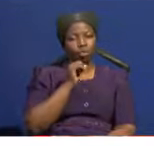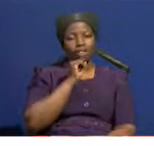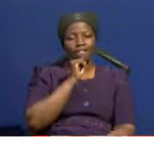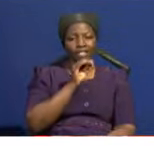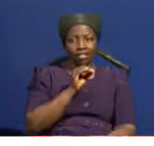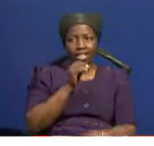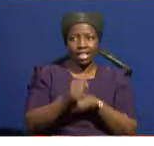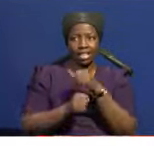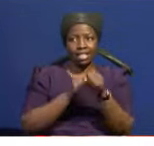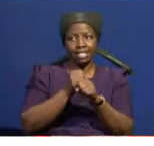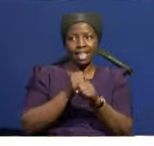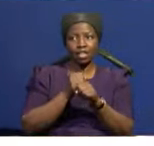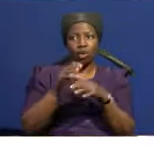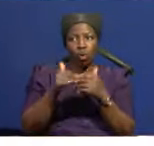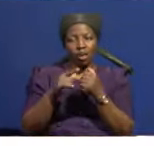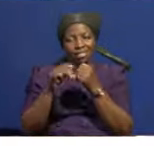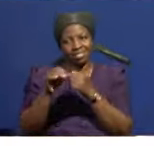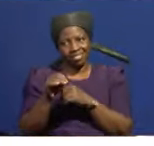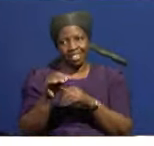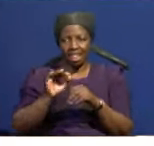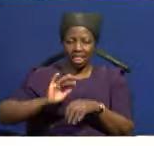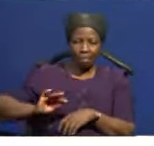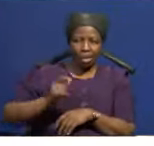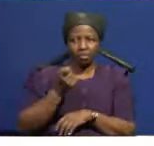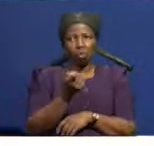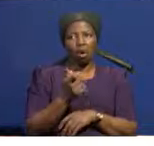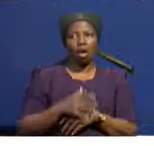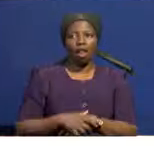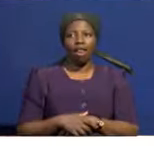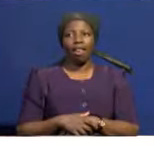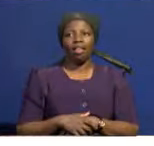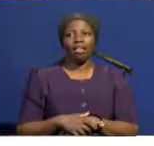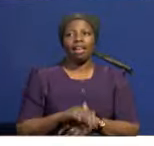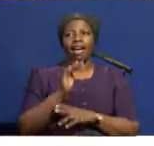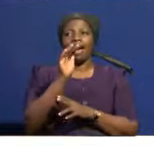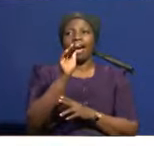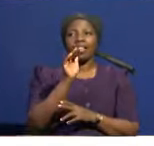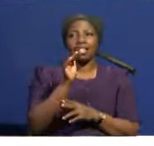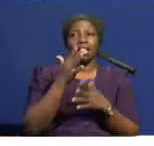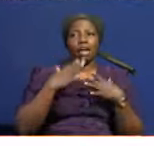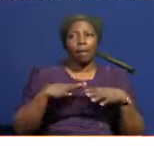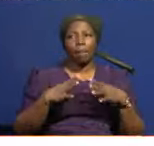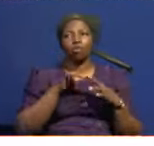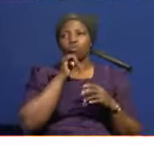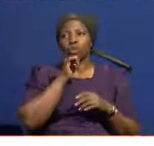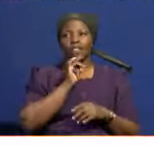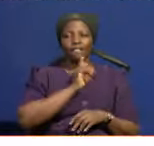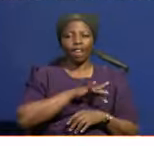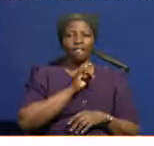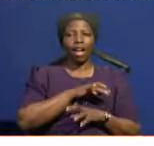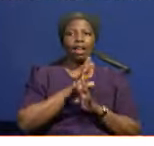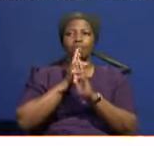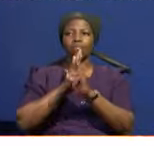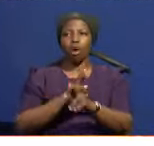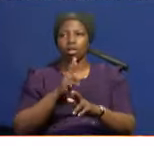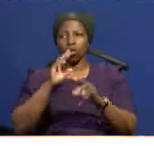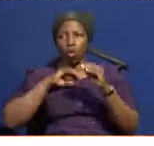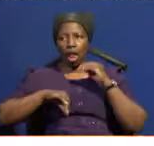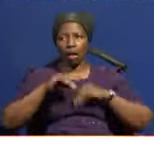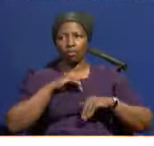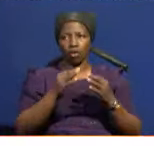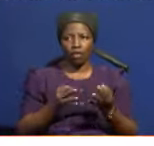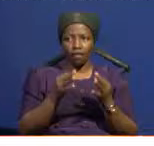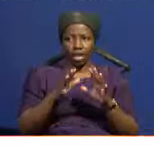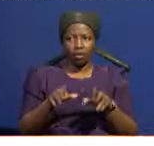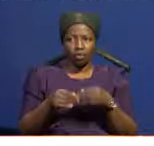60, umebakisha kidogo. Wahome aliwataka wananchi kutoogopa kuripoti maafisa wa fisadi ili kurejesha hadhi ya ofisi za